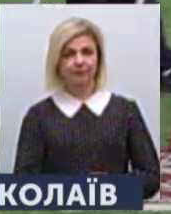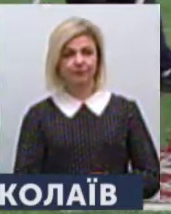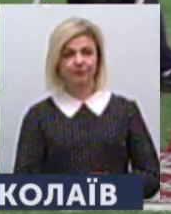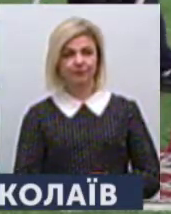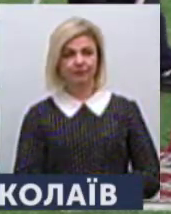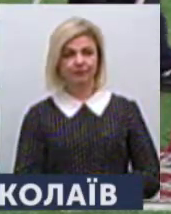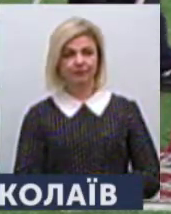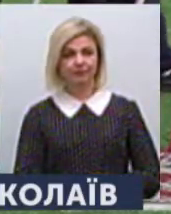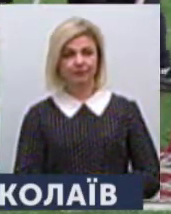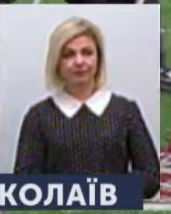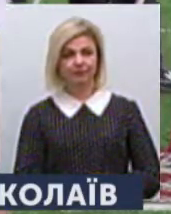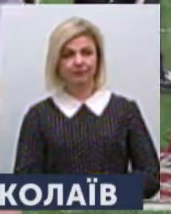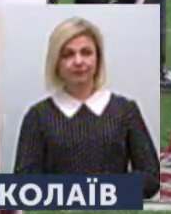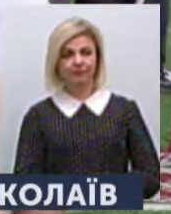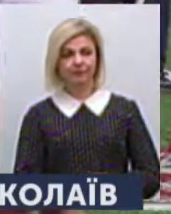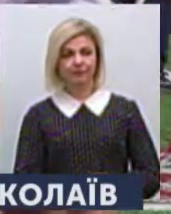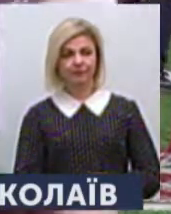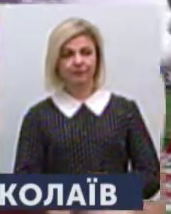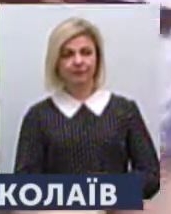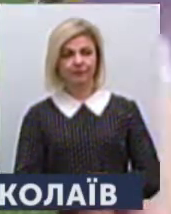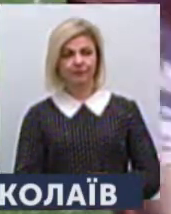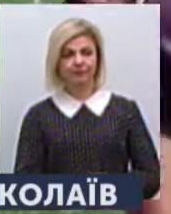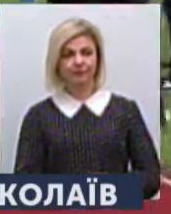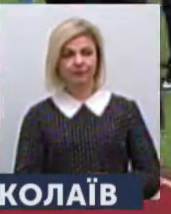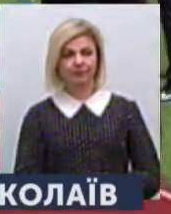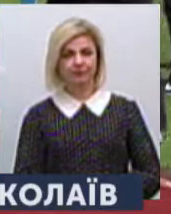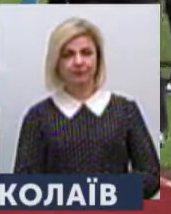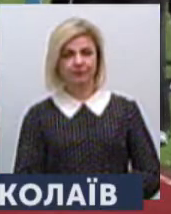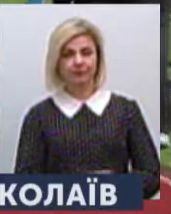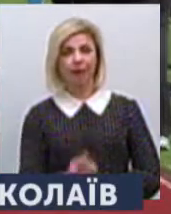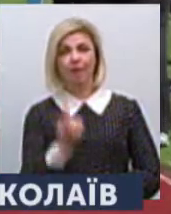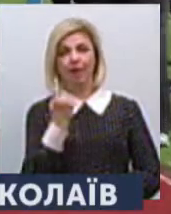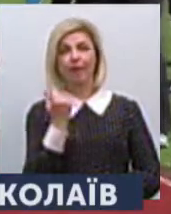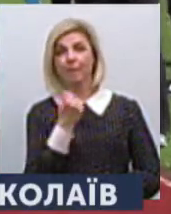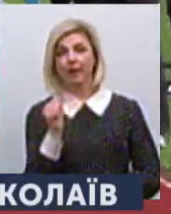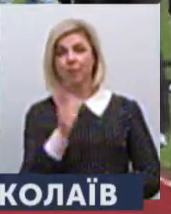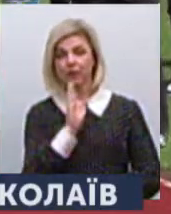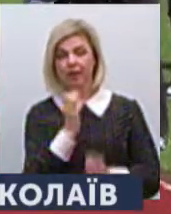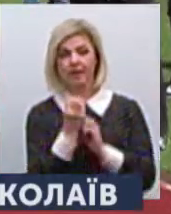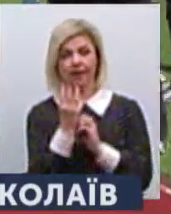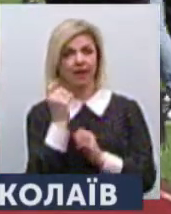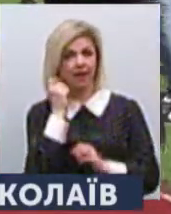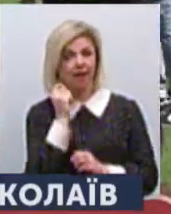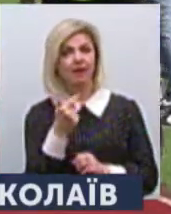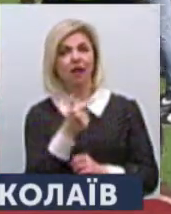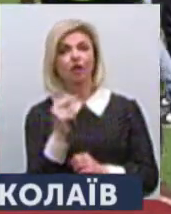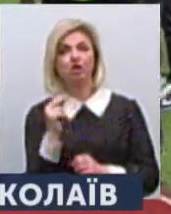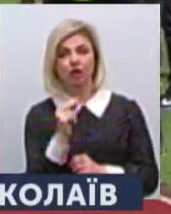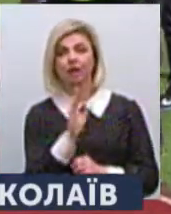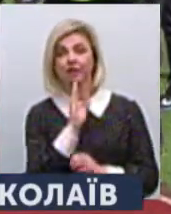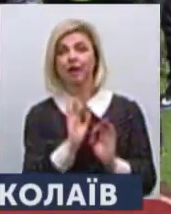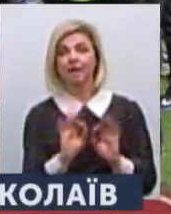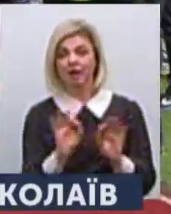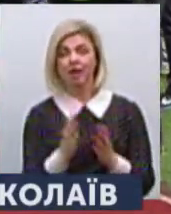Вона претендує на перемогу в цій віковій категорії. Перша переможниця – 13-річна Ганна Чернецька. Розповідає,